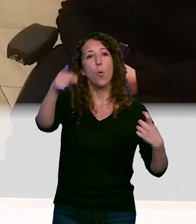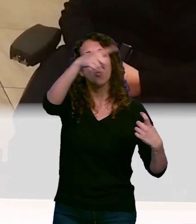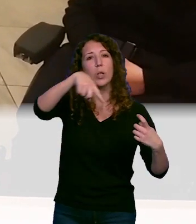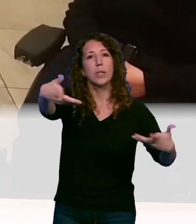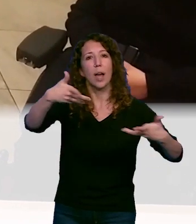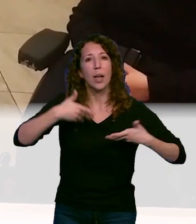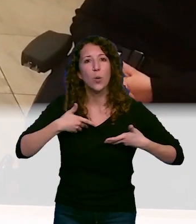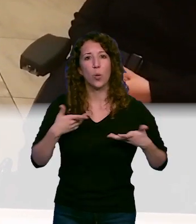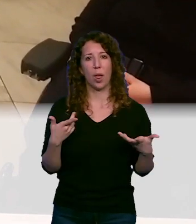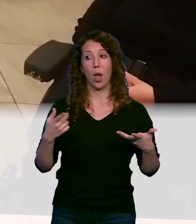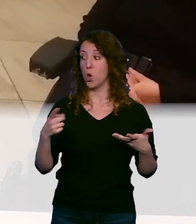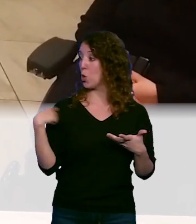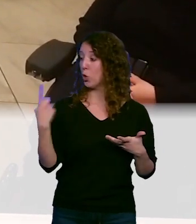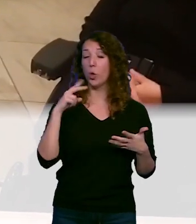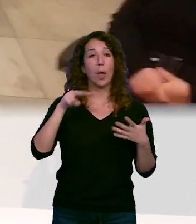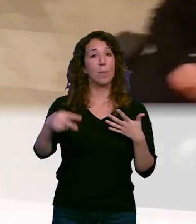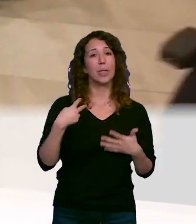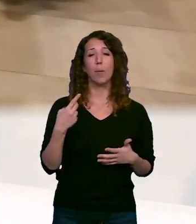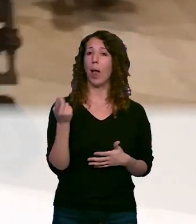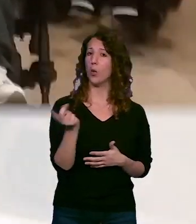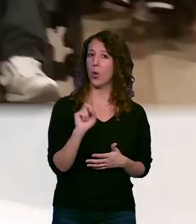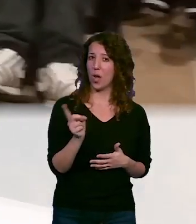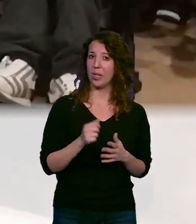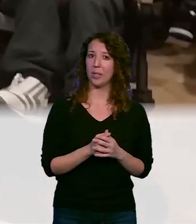Necesitamos más ayuda. No somos invisibles.